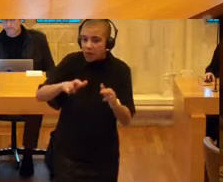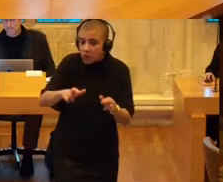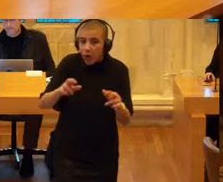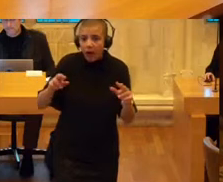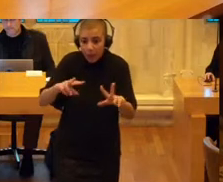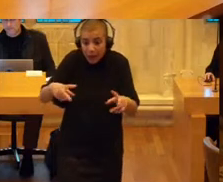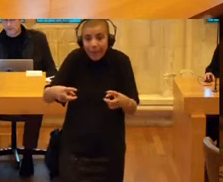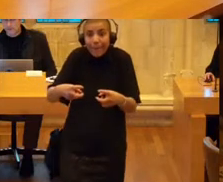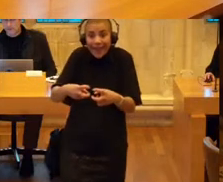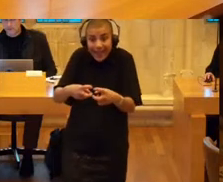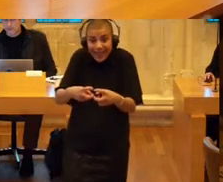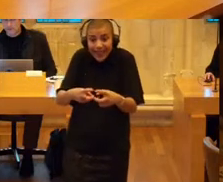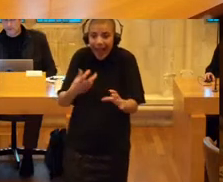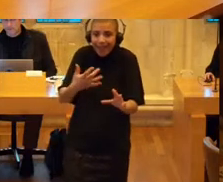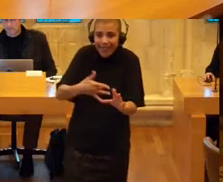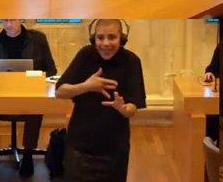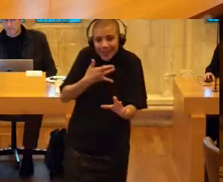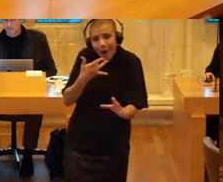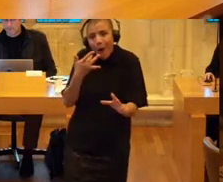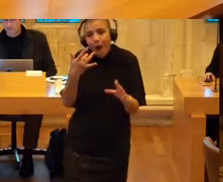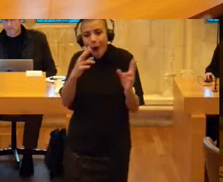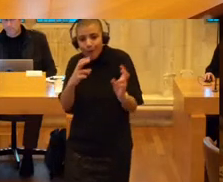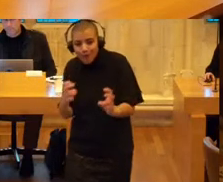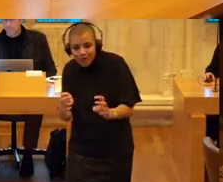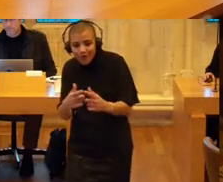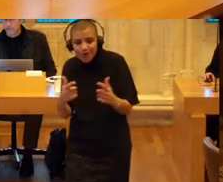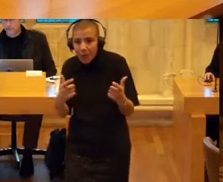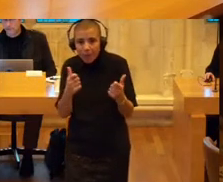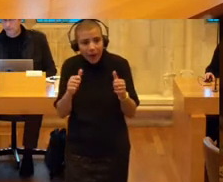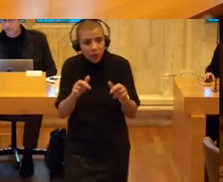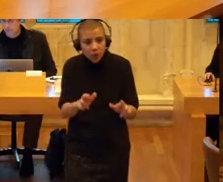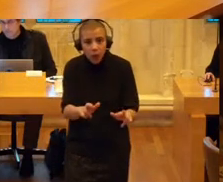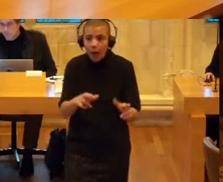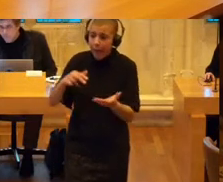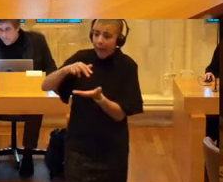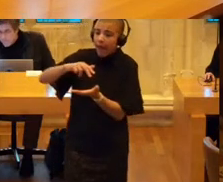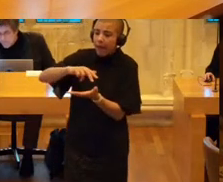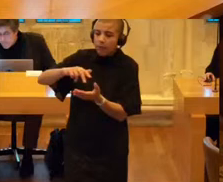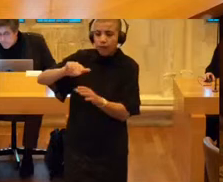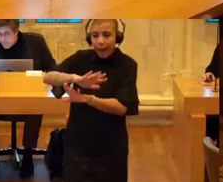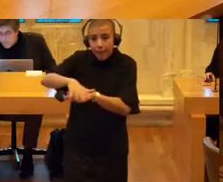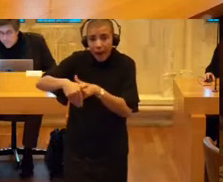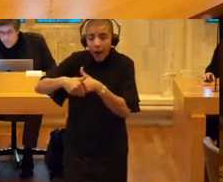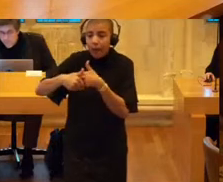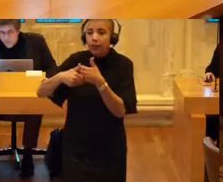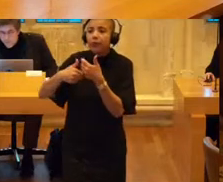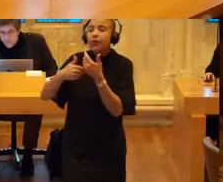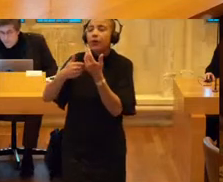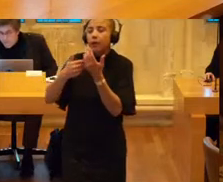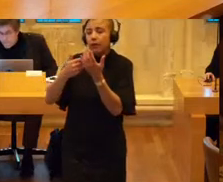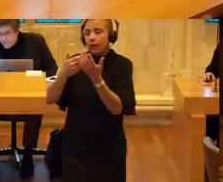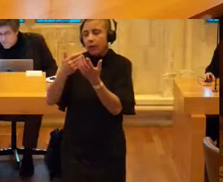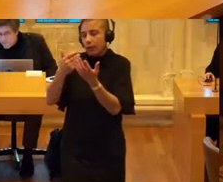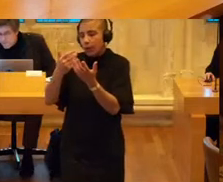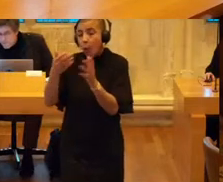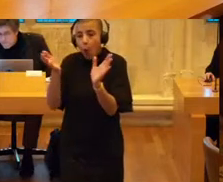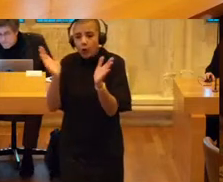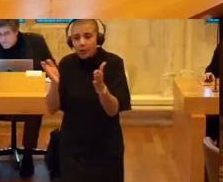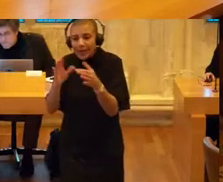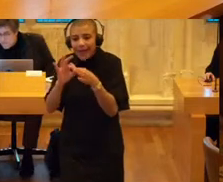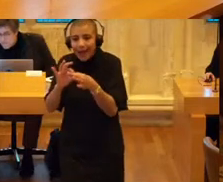avez des EHPAD hospitaliers, vous avez des EHPAD mutualistes ou associatifs qui offrent la même chose. Hein.